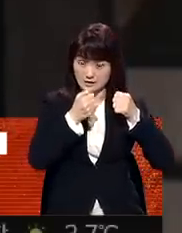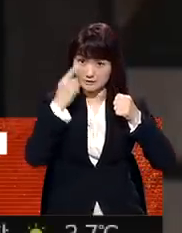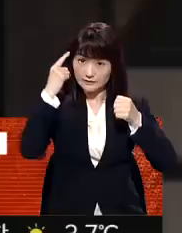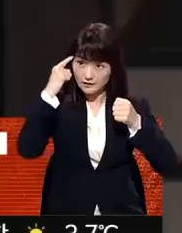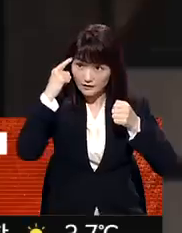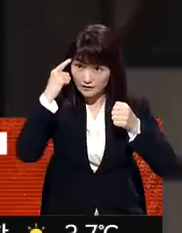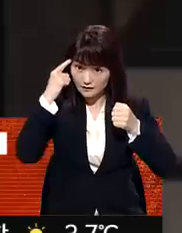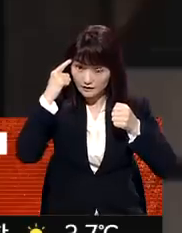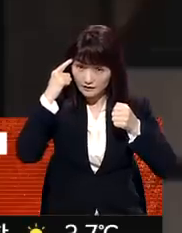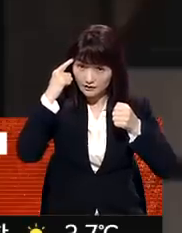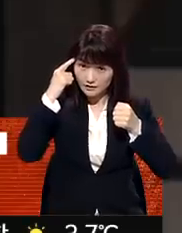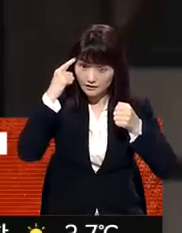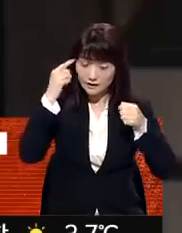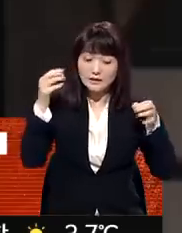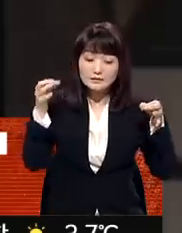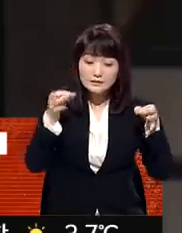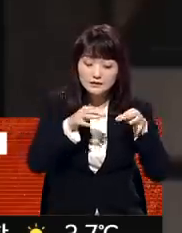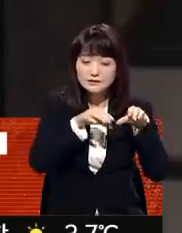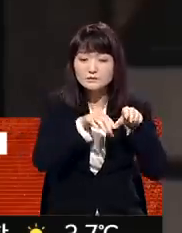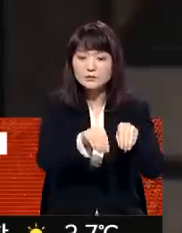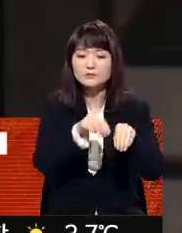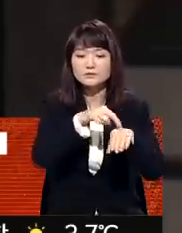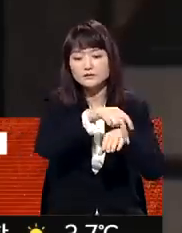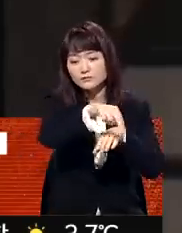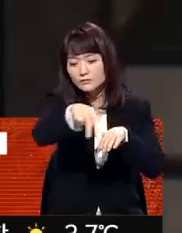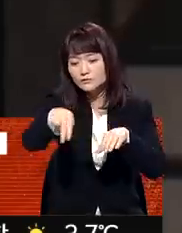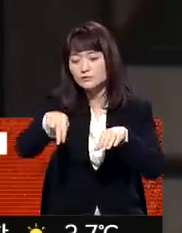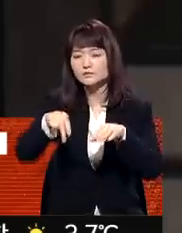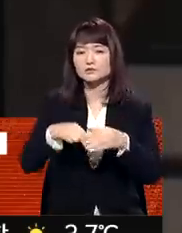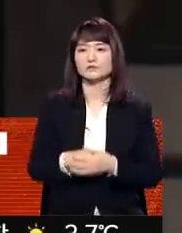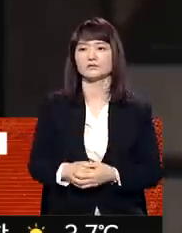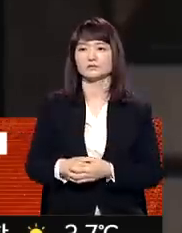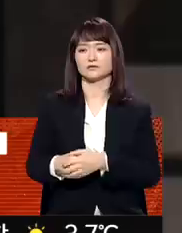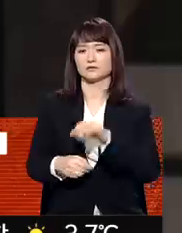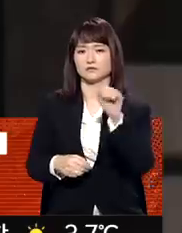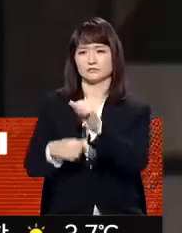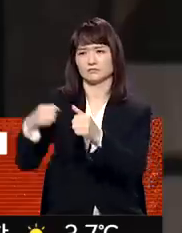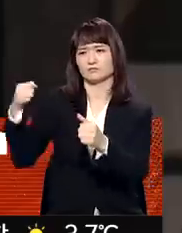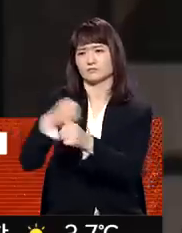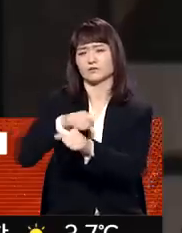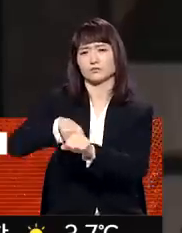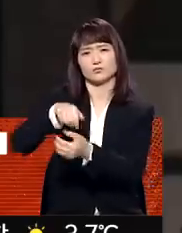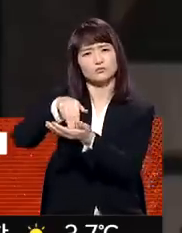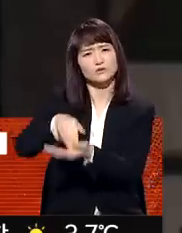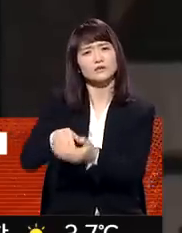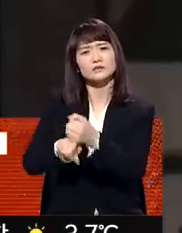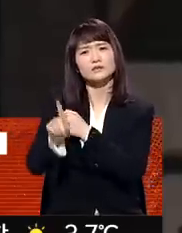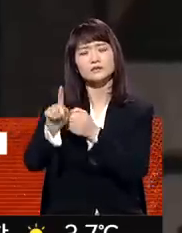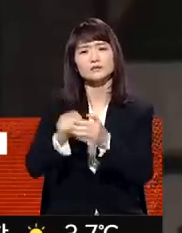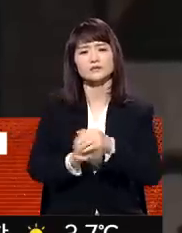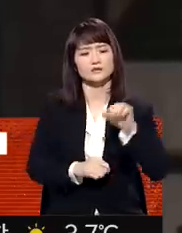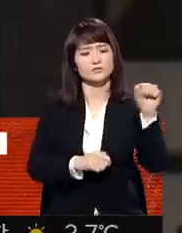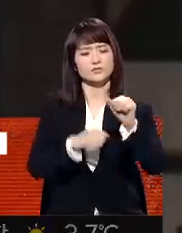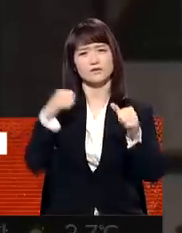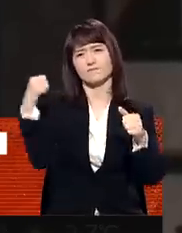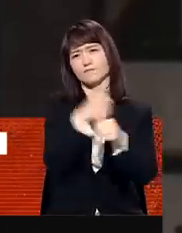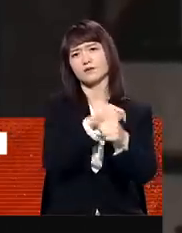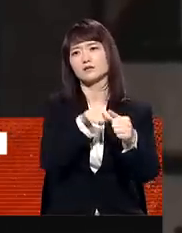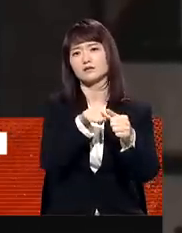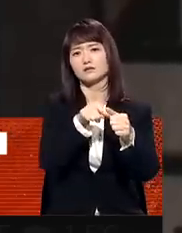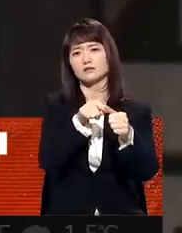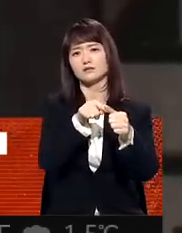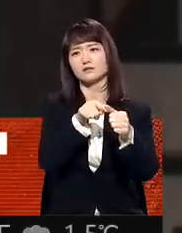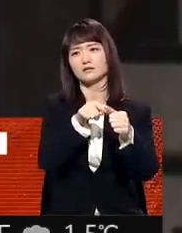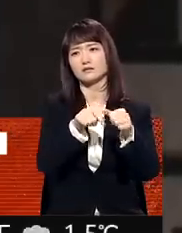생각을 가지고 잠시 정차된 상태에서 내렸는 거잖아요 왜 운전자 폭행을 가중처벌하는가 하면 그 운전자에게 폭행하고 난 다음에 그